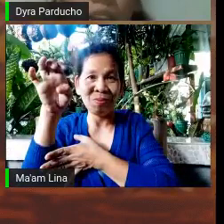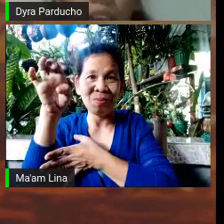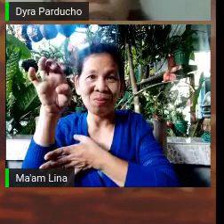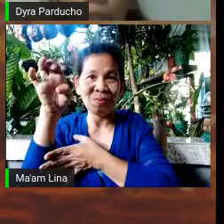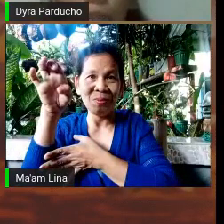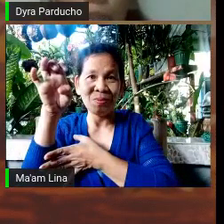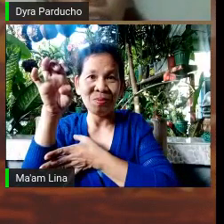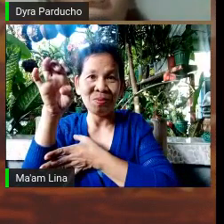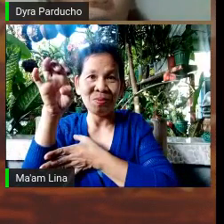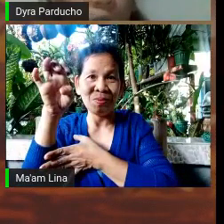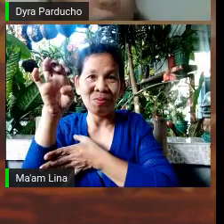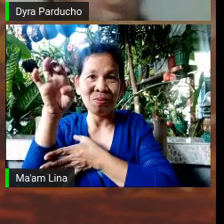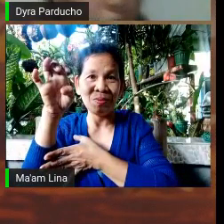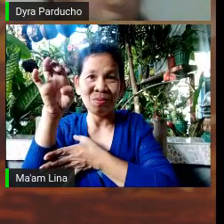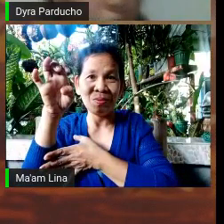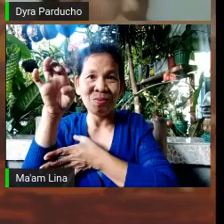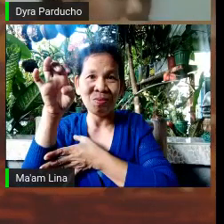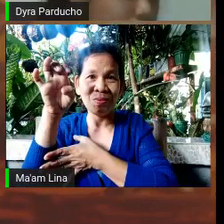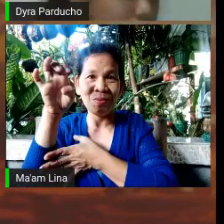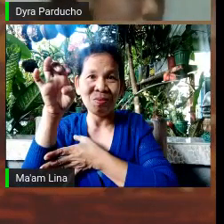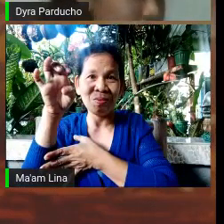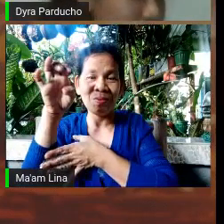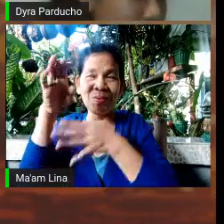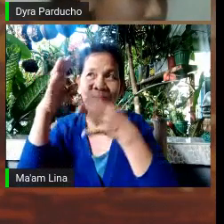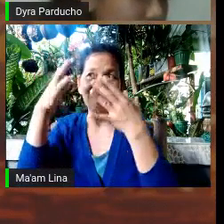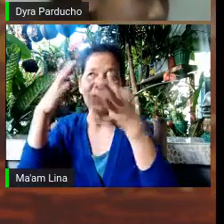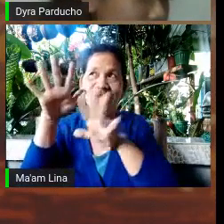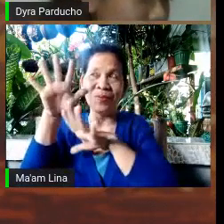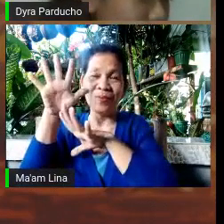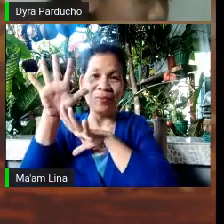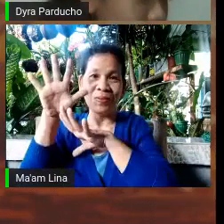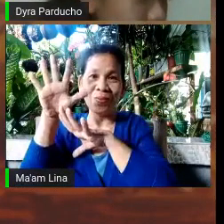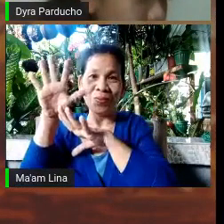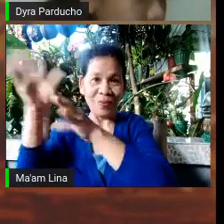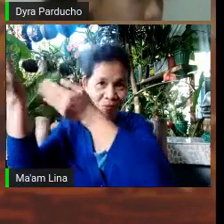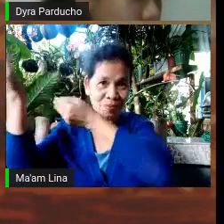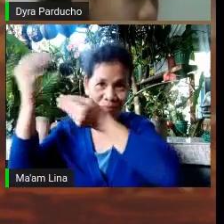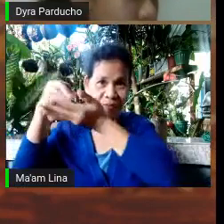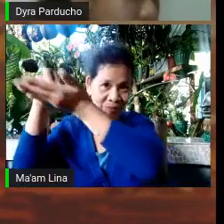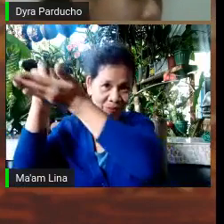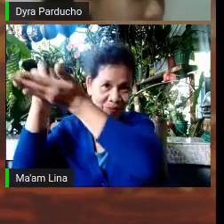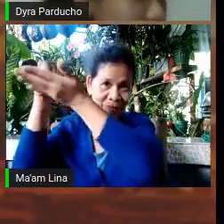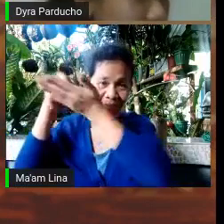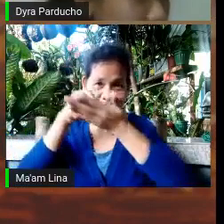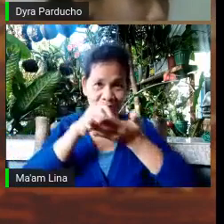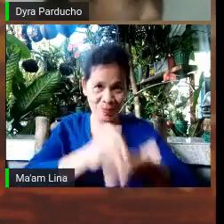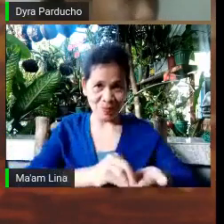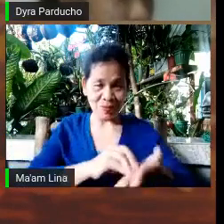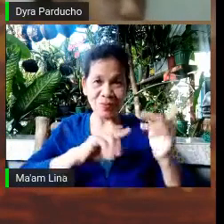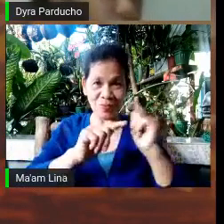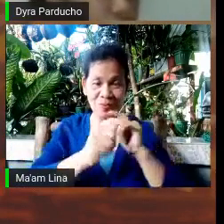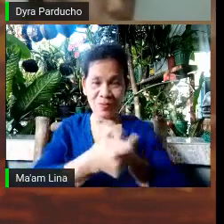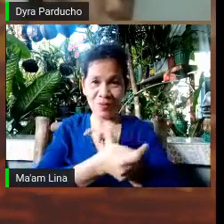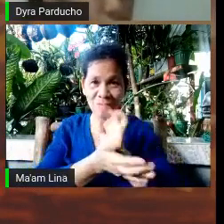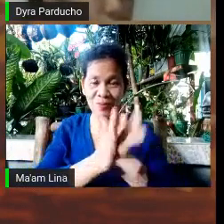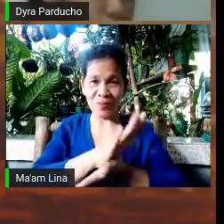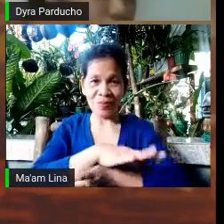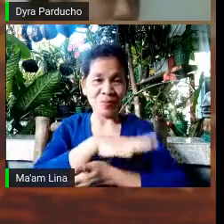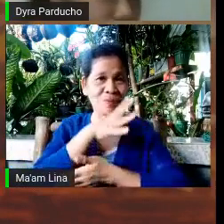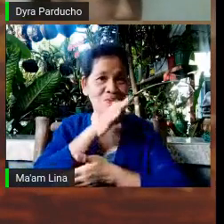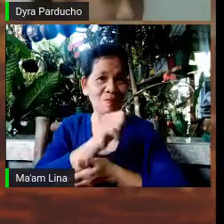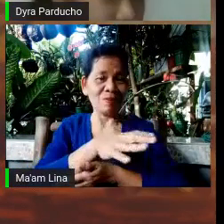hinubad po niya ang kanyang pagka-Diyos upang pumunta sa atin. Tapos, yung